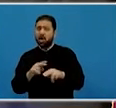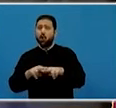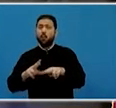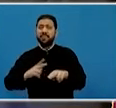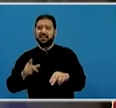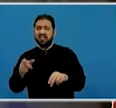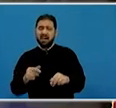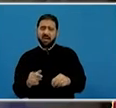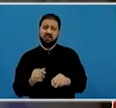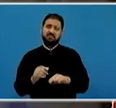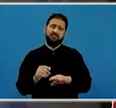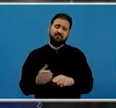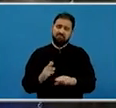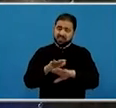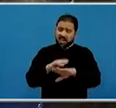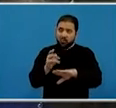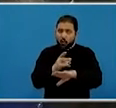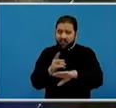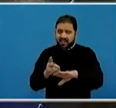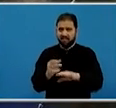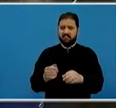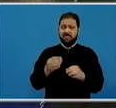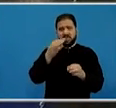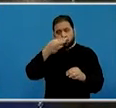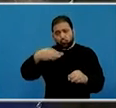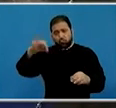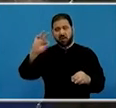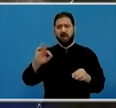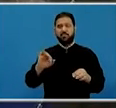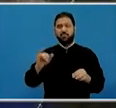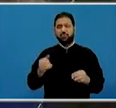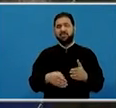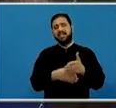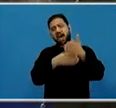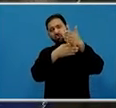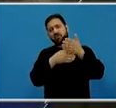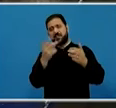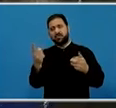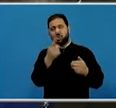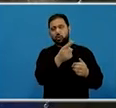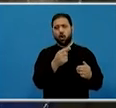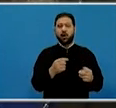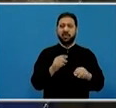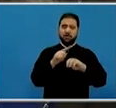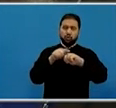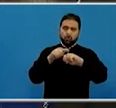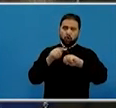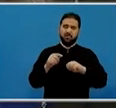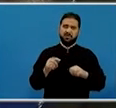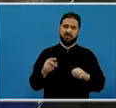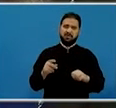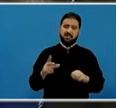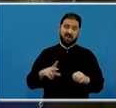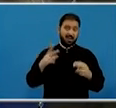taina spovedaniei și alte lucrări în biserică care sunt făcute special ca să-i ajute pe cei doi soți să se dezvolte. Aceasta cred că este foarte